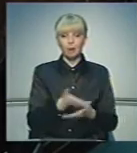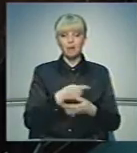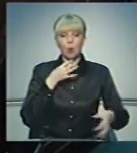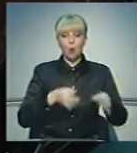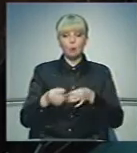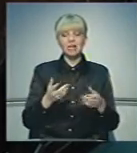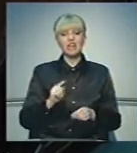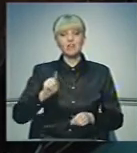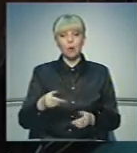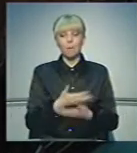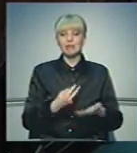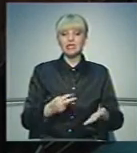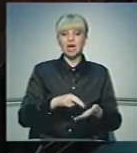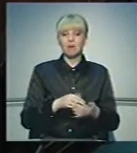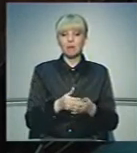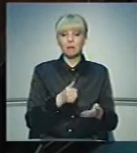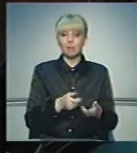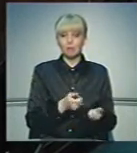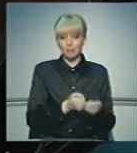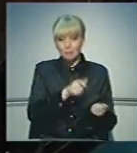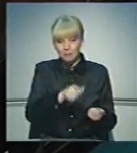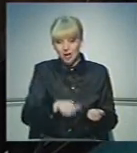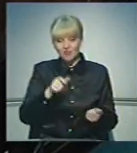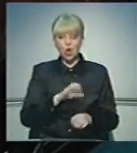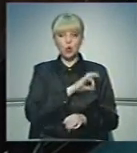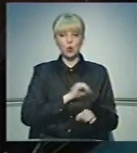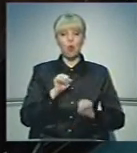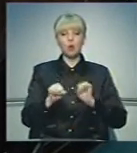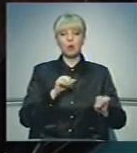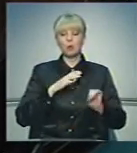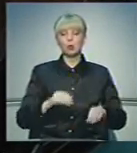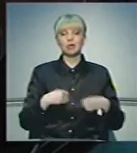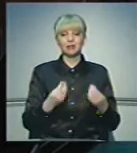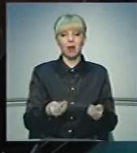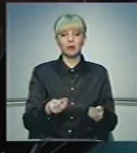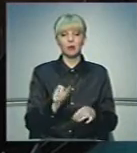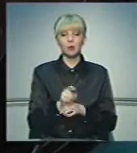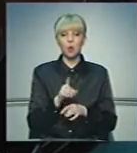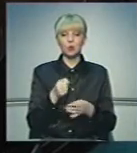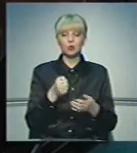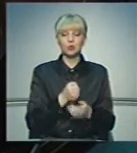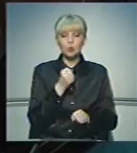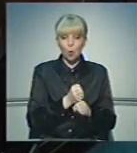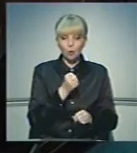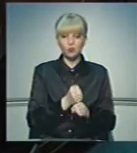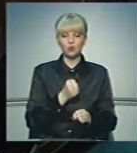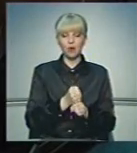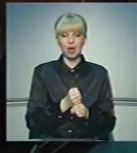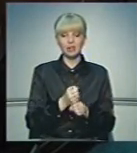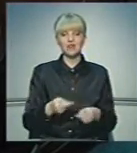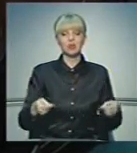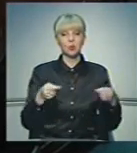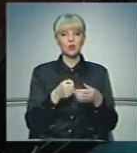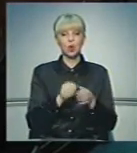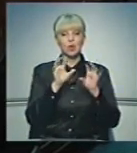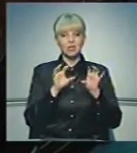які вимоги ми ставимо до перевізників. Крім того, юридичному управлінню було надано доручення допрацювати в відповідності